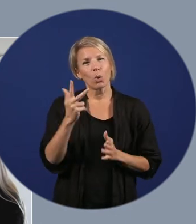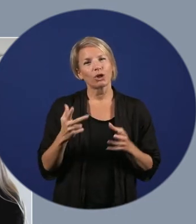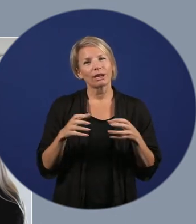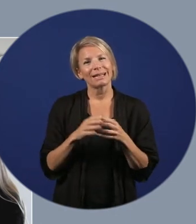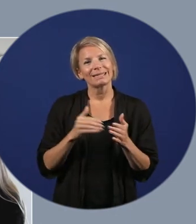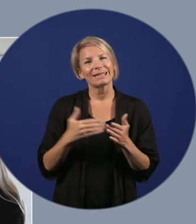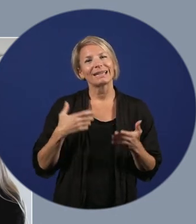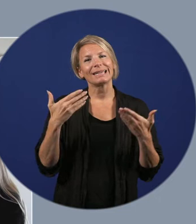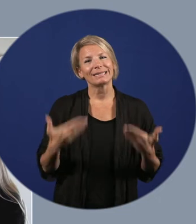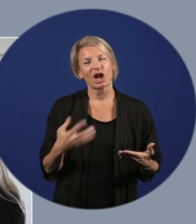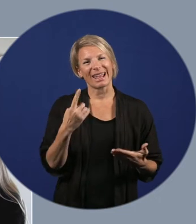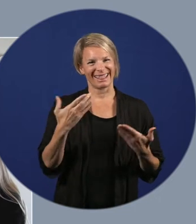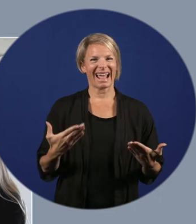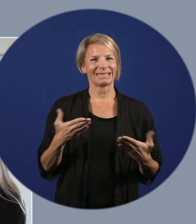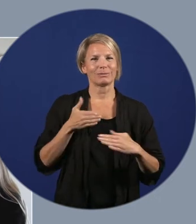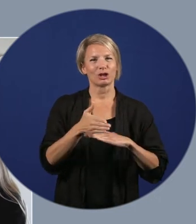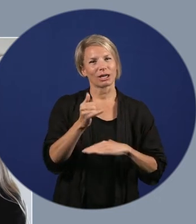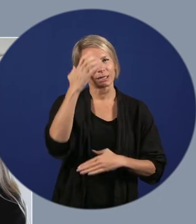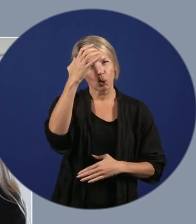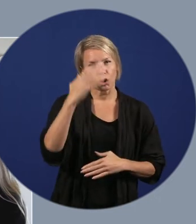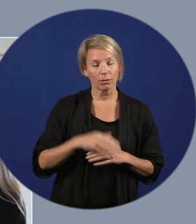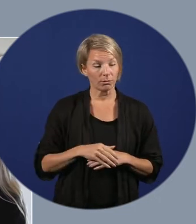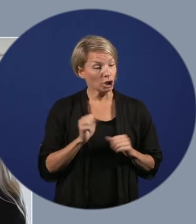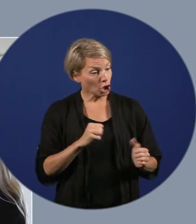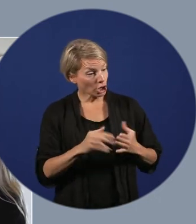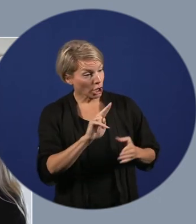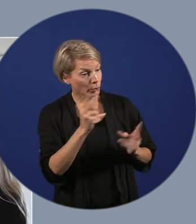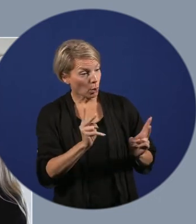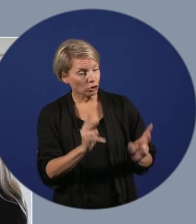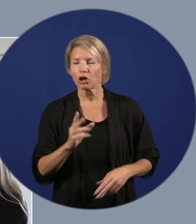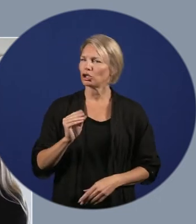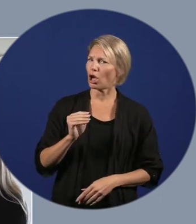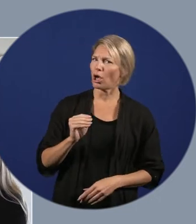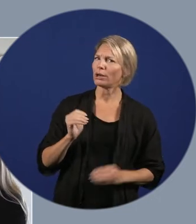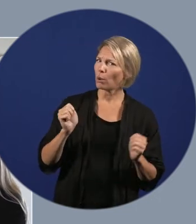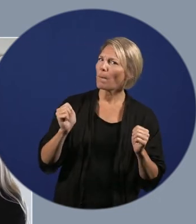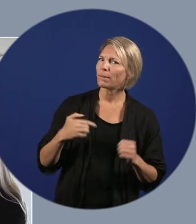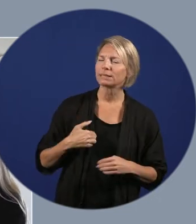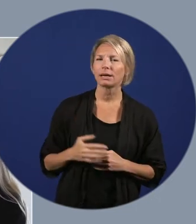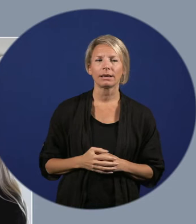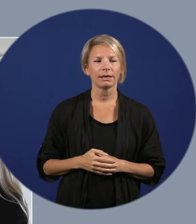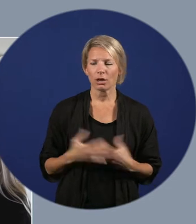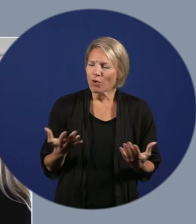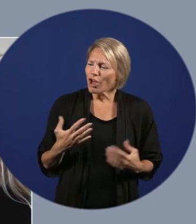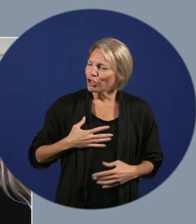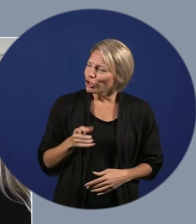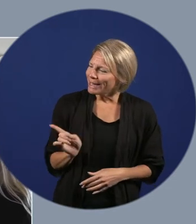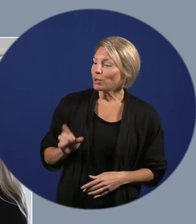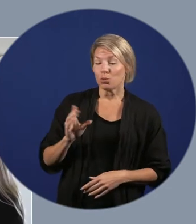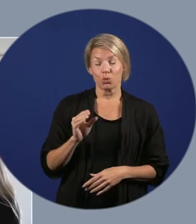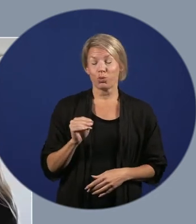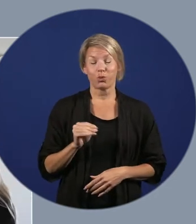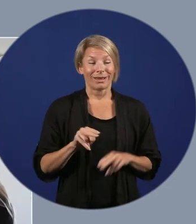riksdagen över ett dagsbesök i Stockholm. Och det ska ni göra nu också, eller? Det hoppas jag verkligen. Och vad tycker ni om det? Ja, det känns